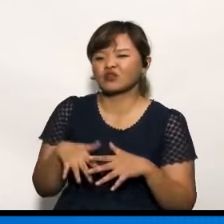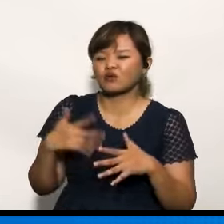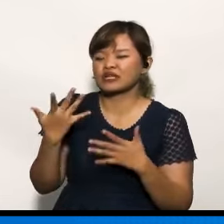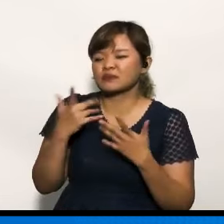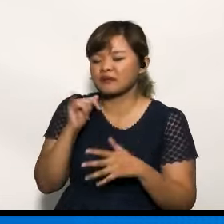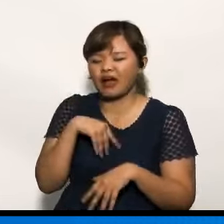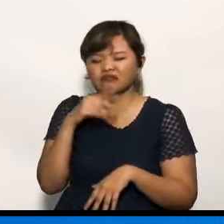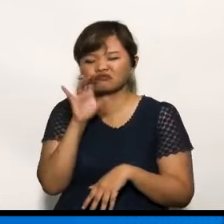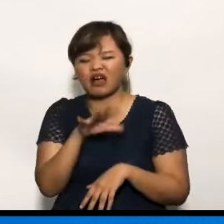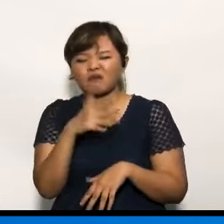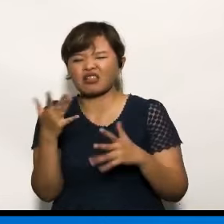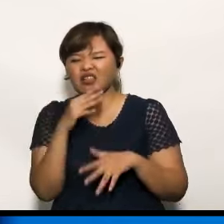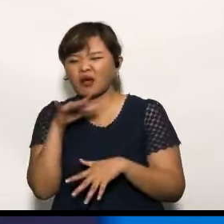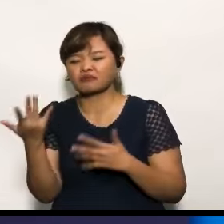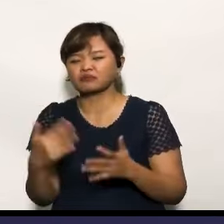kok gitu.